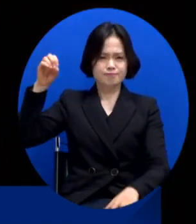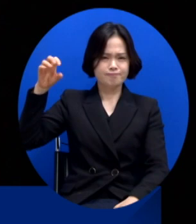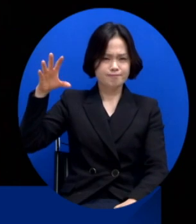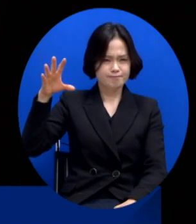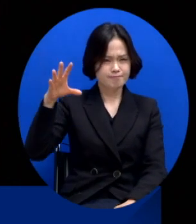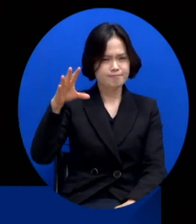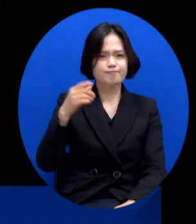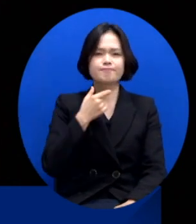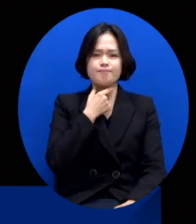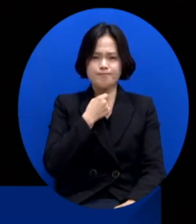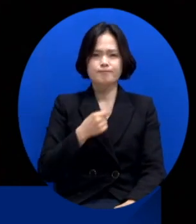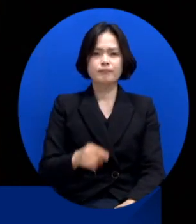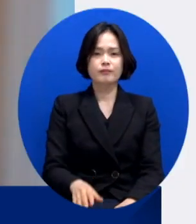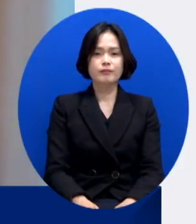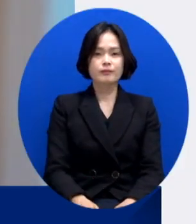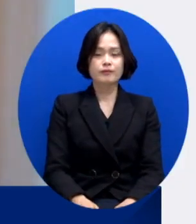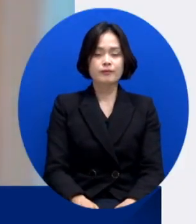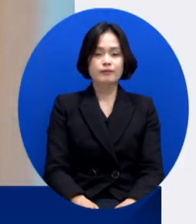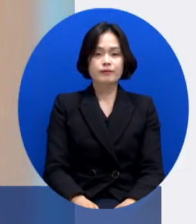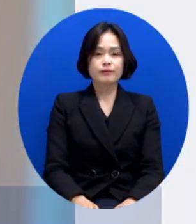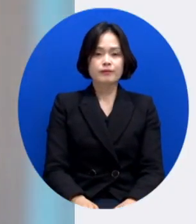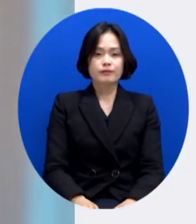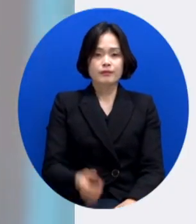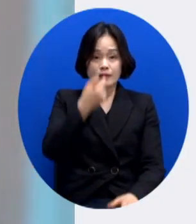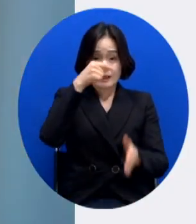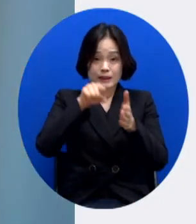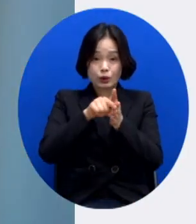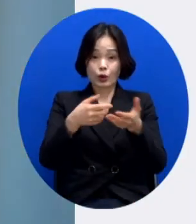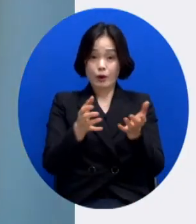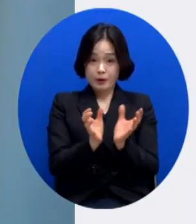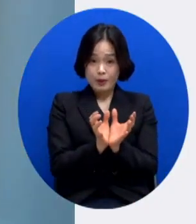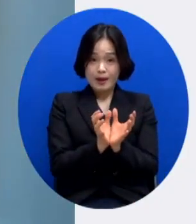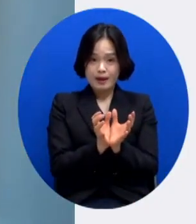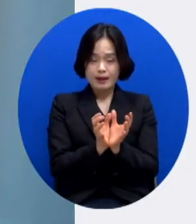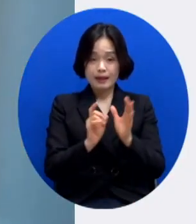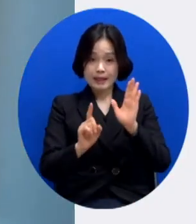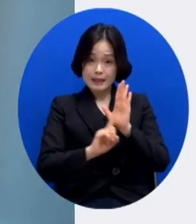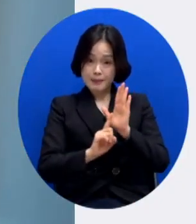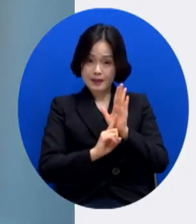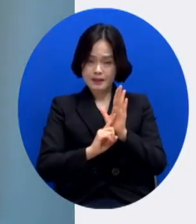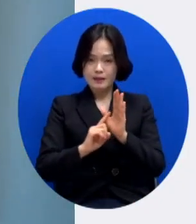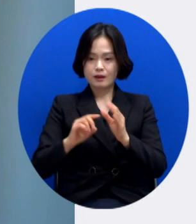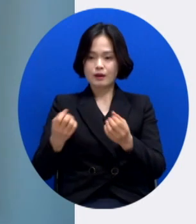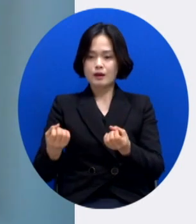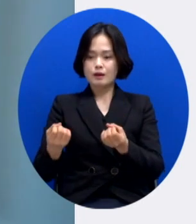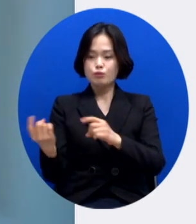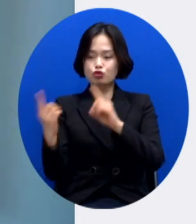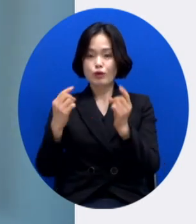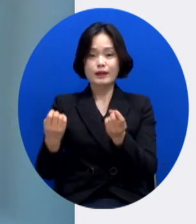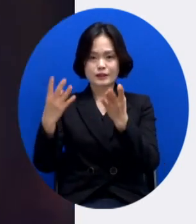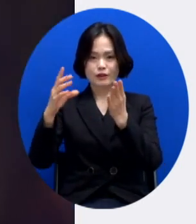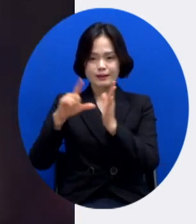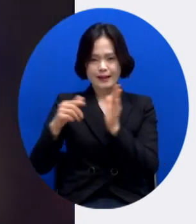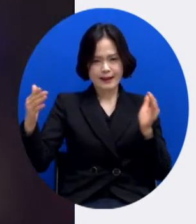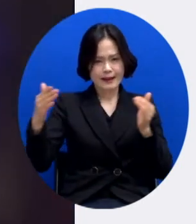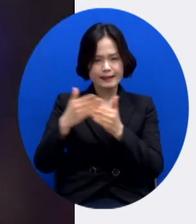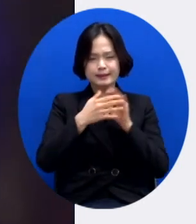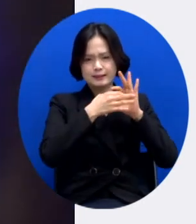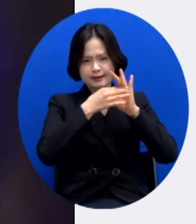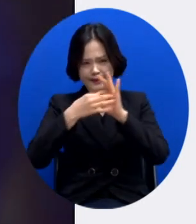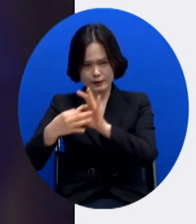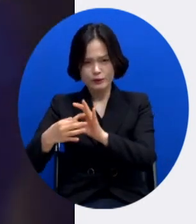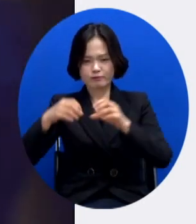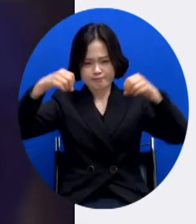222 독일 개신교 의협의 에는 이 캠페인을 부활 절까지 이어가기로 했습니다 코랄 그